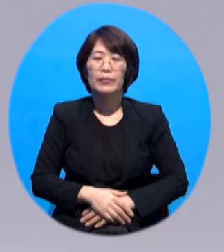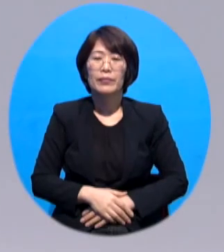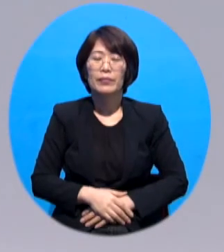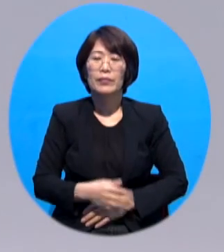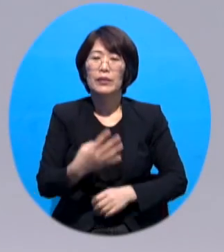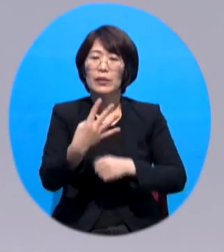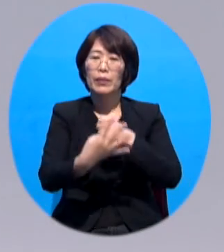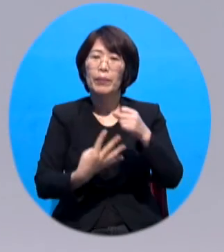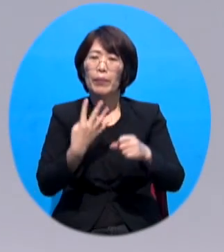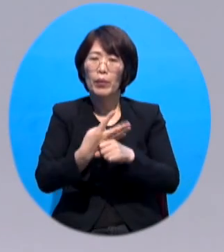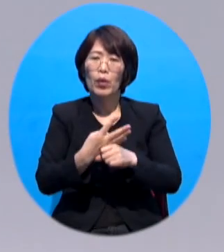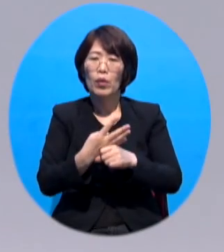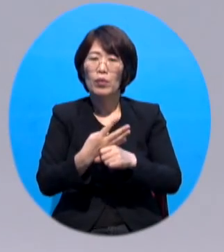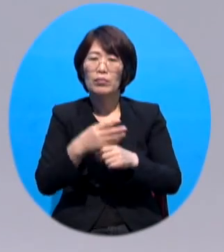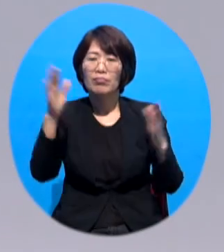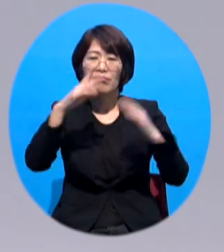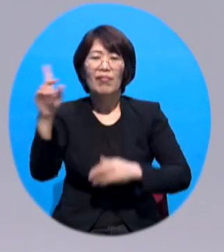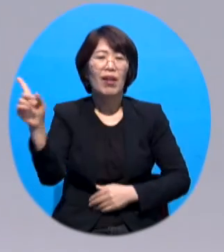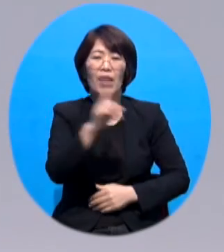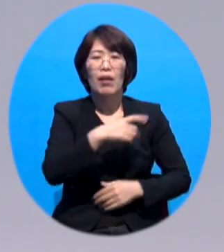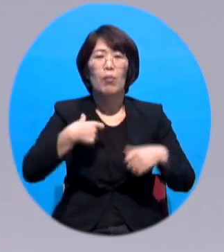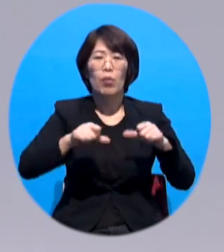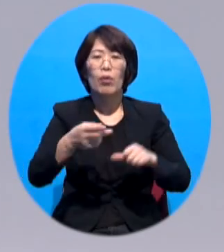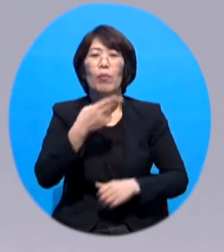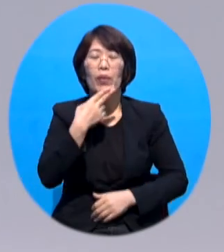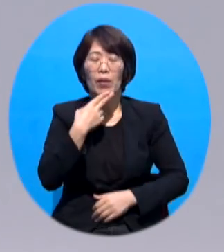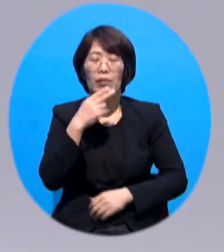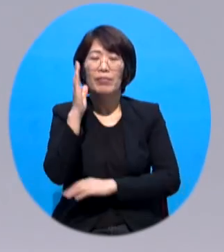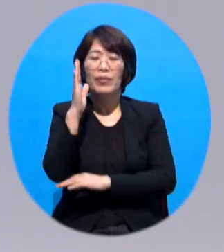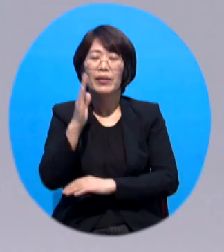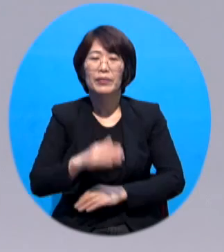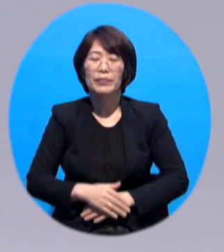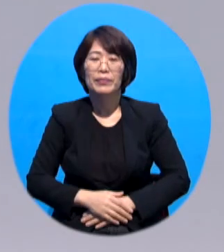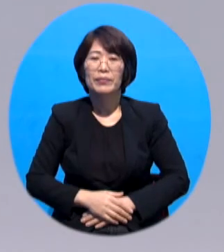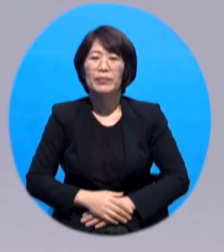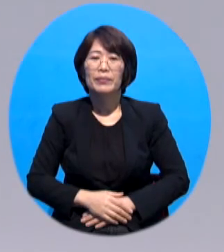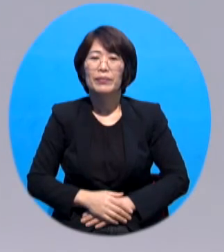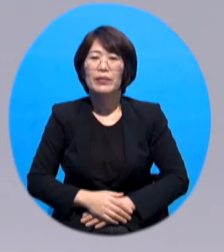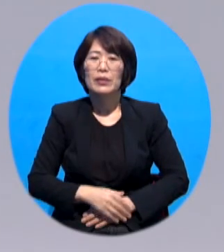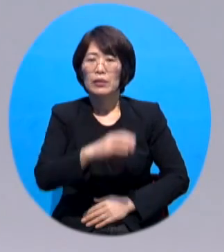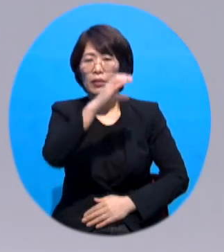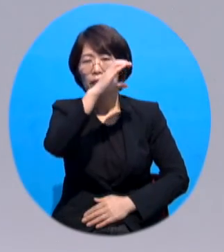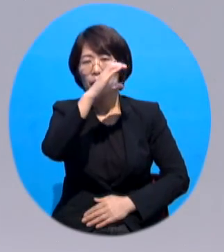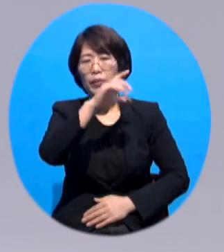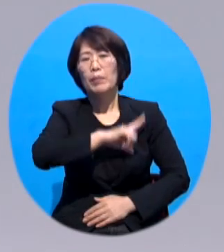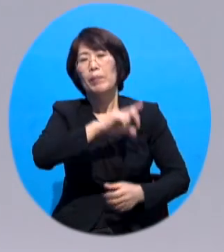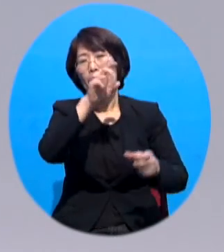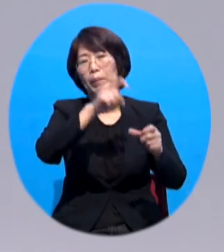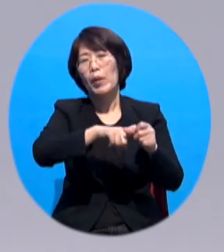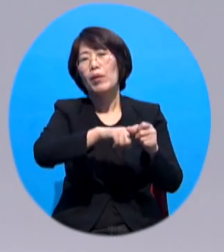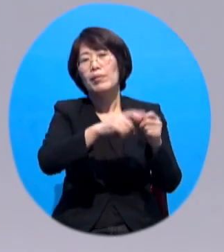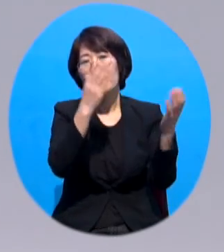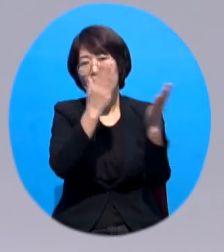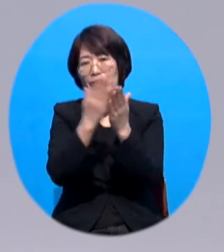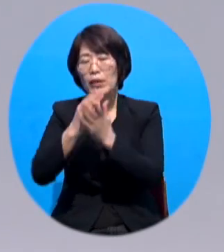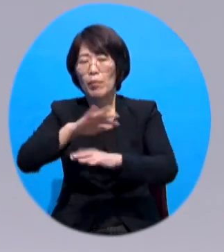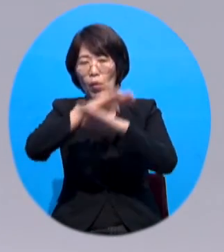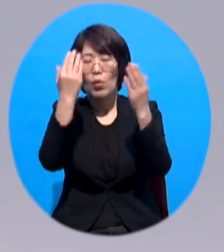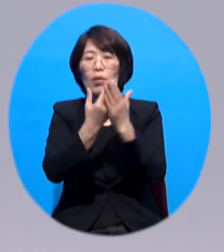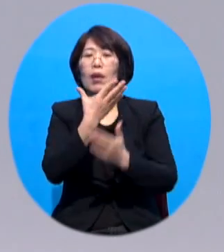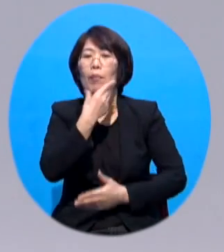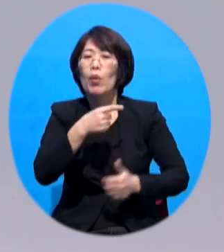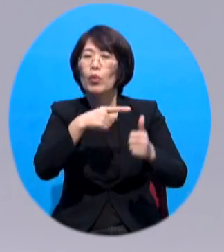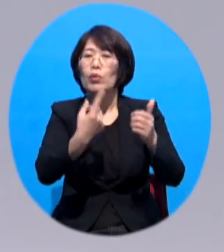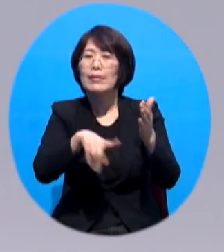에 지난 4년간 하나에도 포기가 가지 않겠다 아 슬로건의 마켓 그 모두가 행복한 교육을